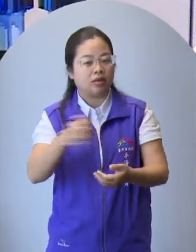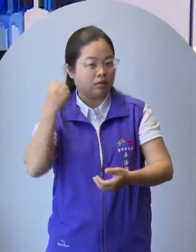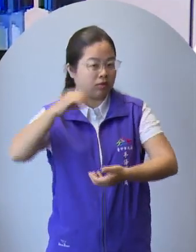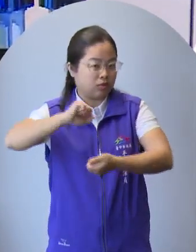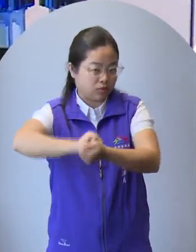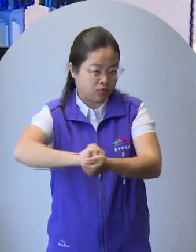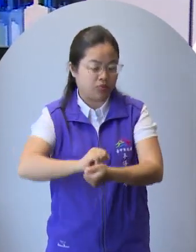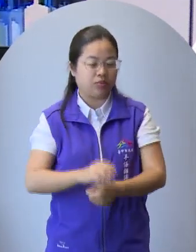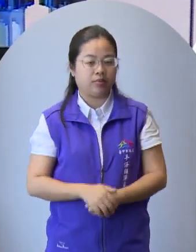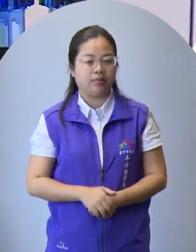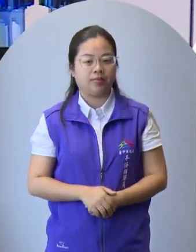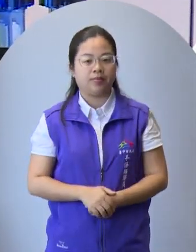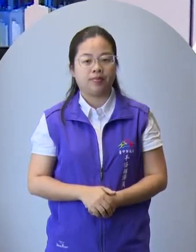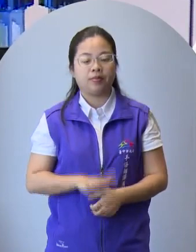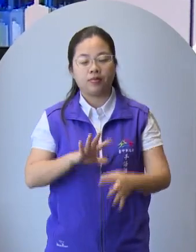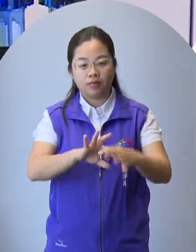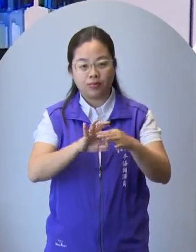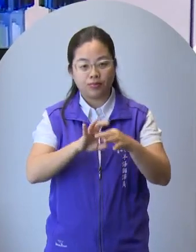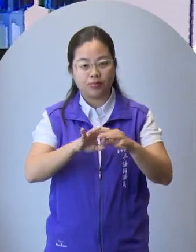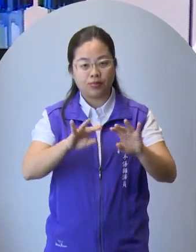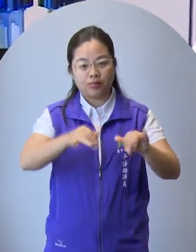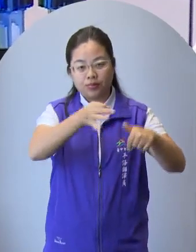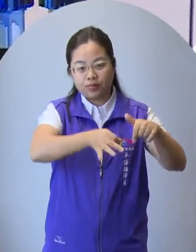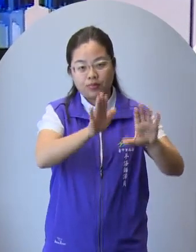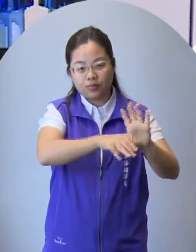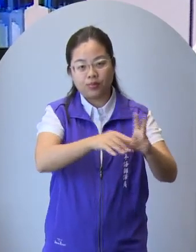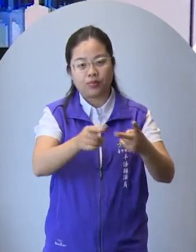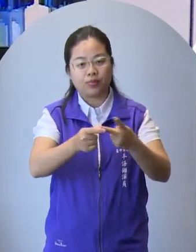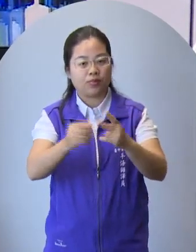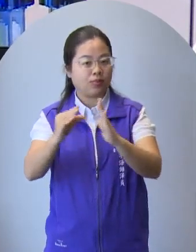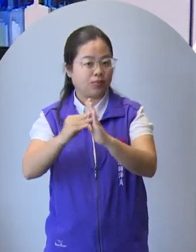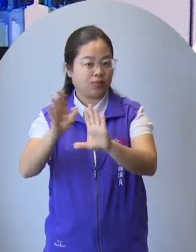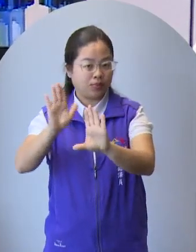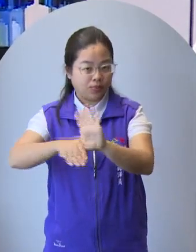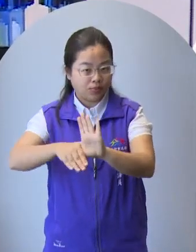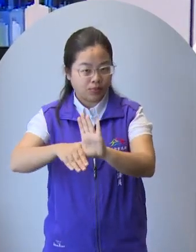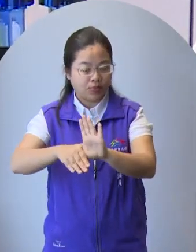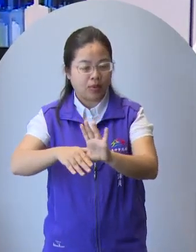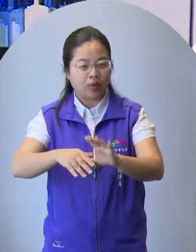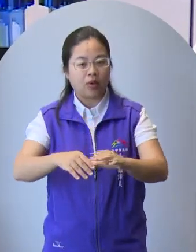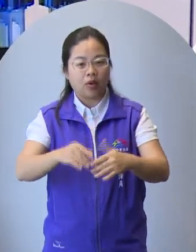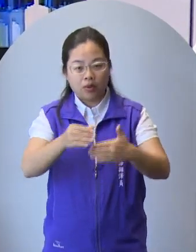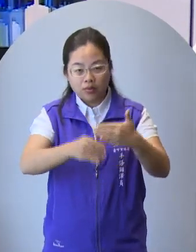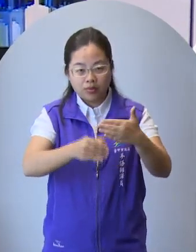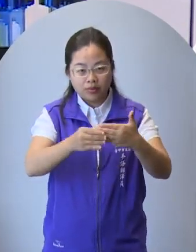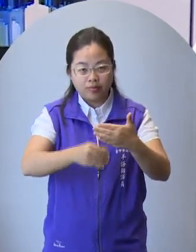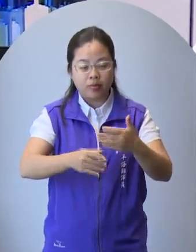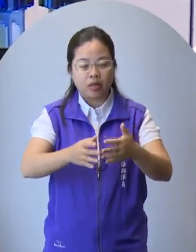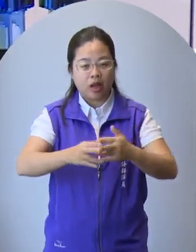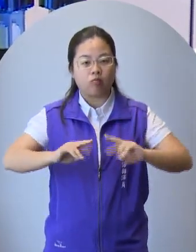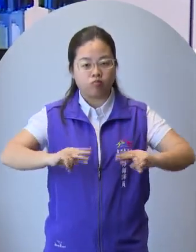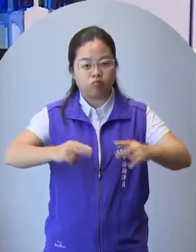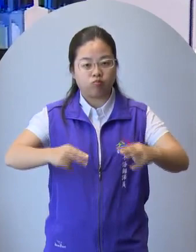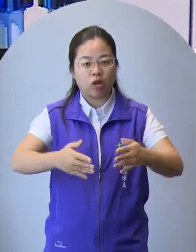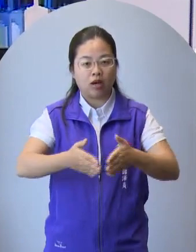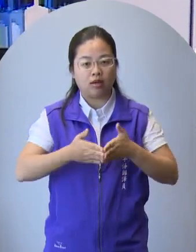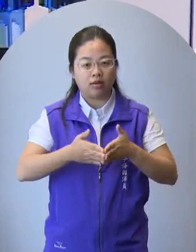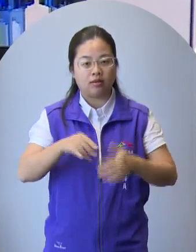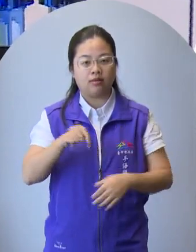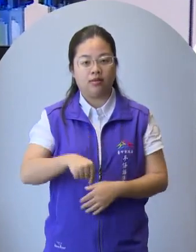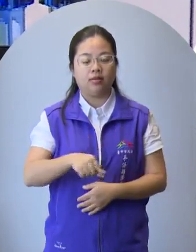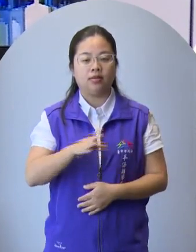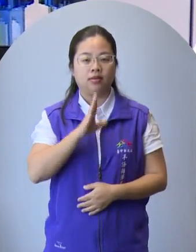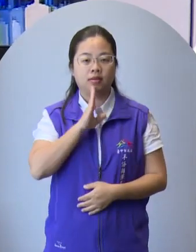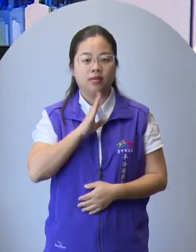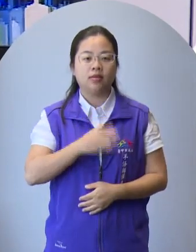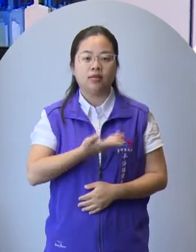等等之类的哈。所以相关的这个地价税以及房屋税的相当的条例呢，必须要进行修正哈。这就是